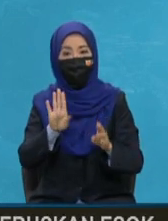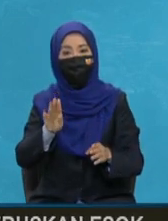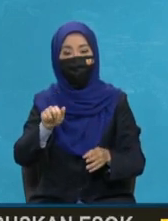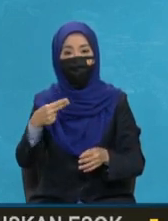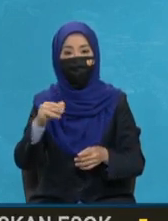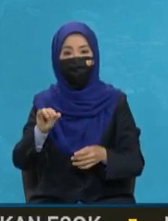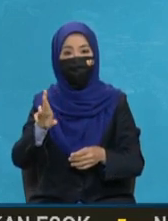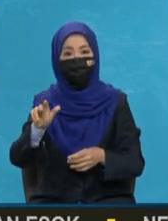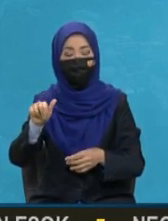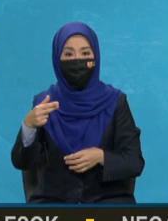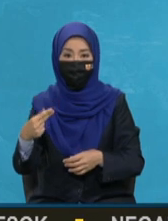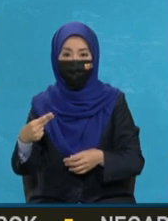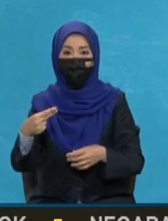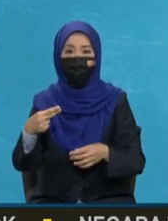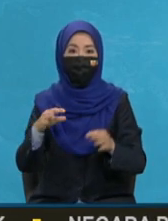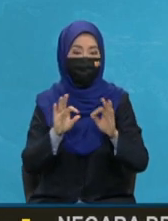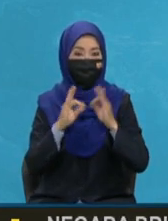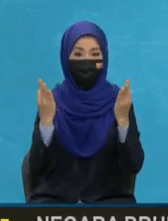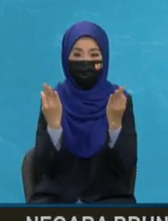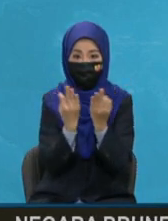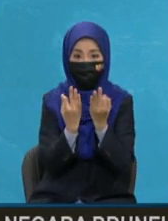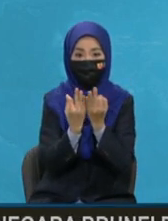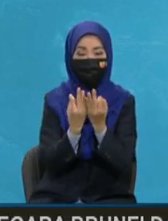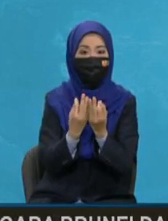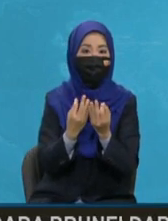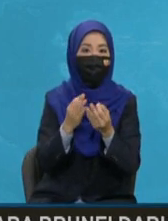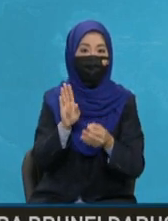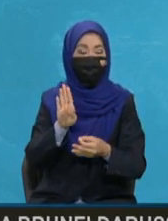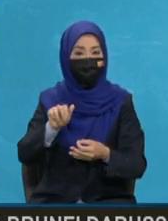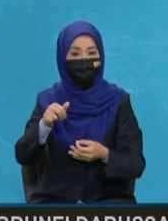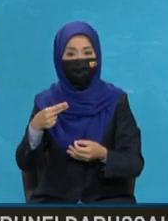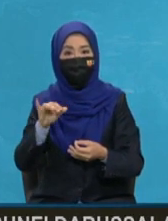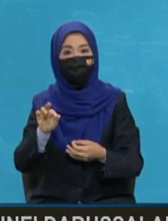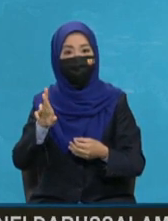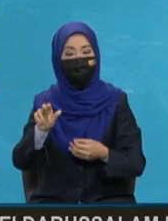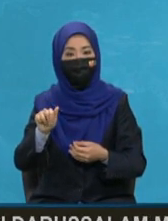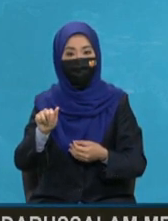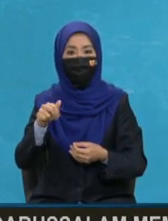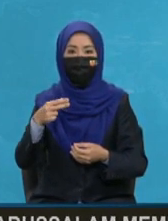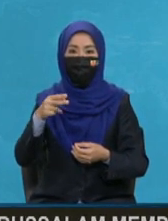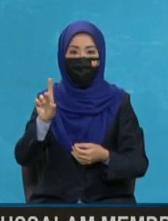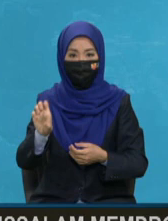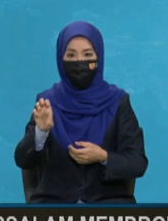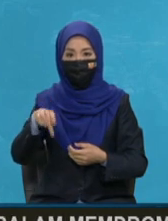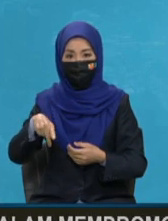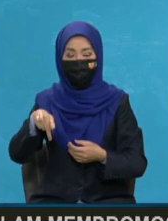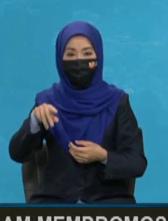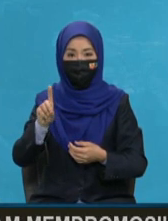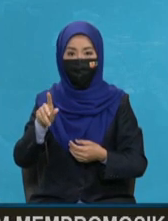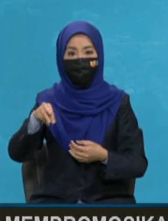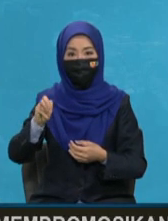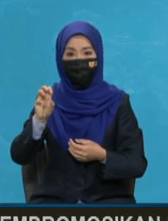Muhammad Louis dan keluarga dan efisien ide PM no comments